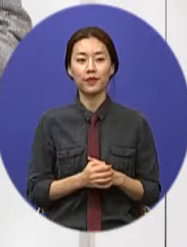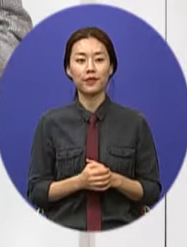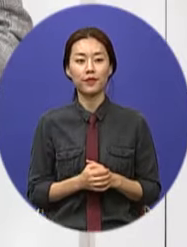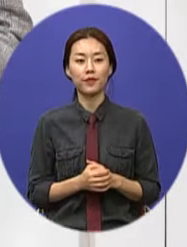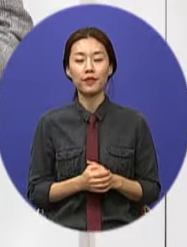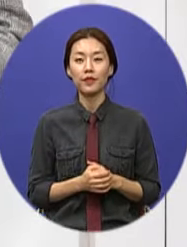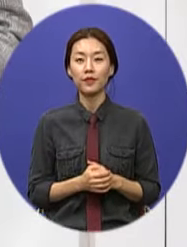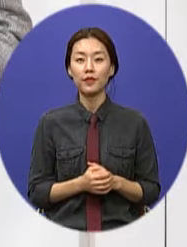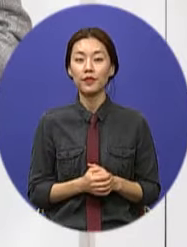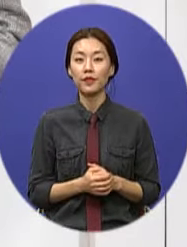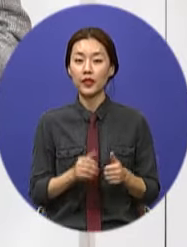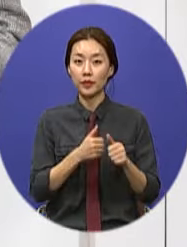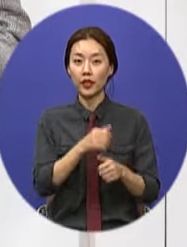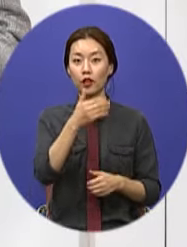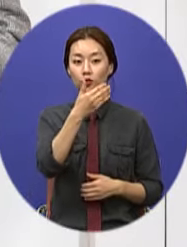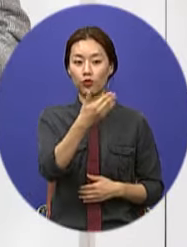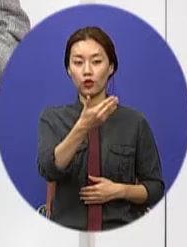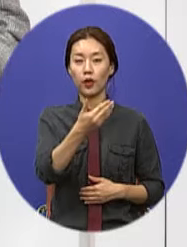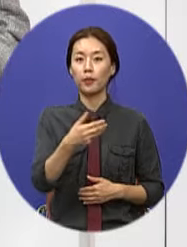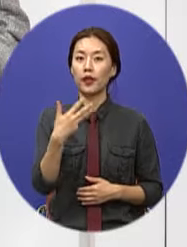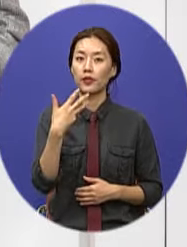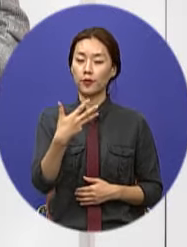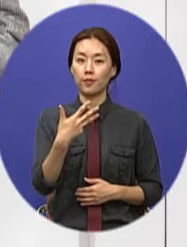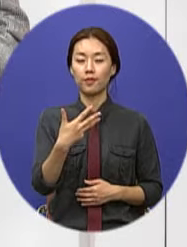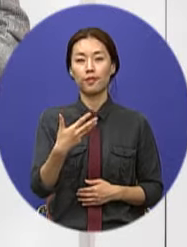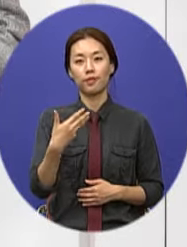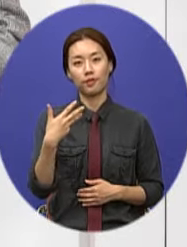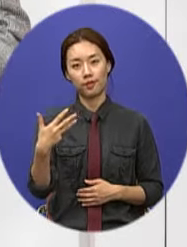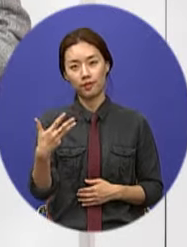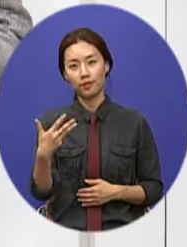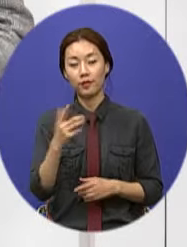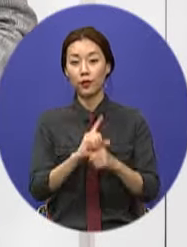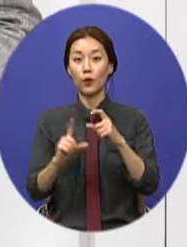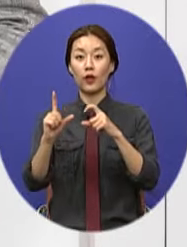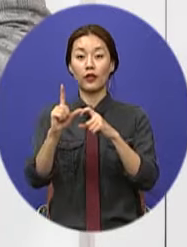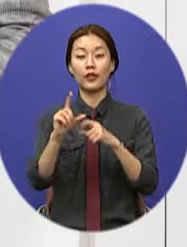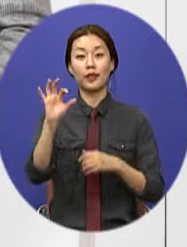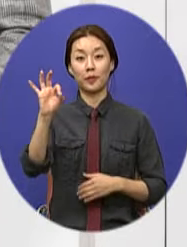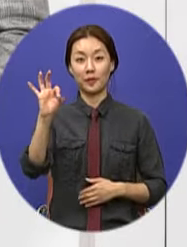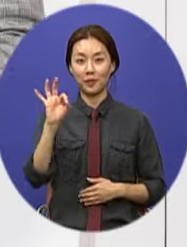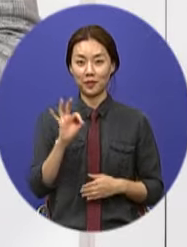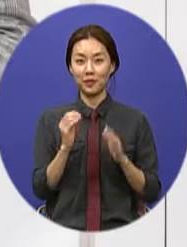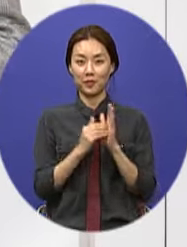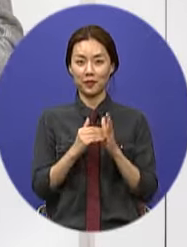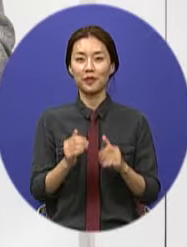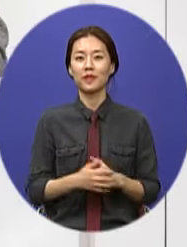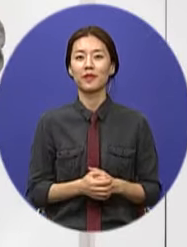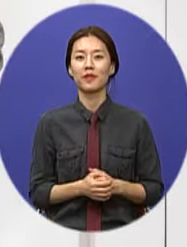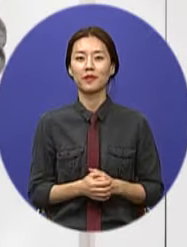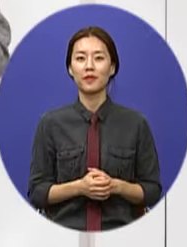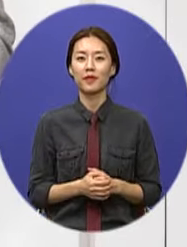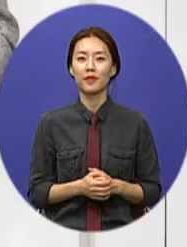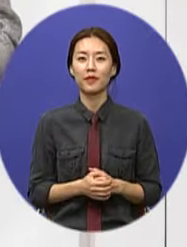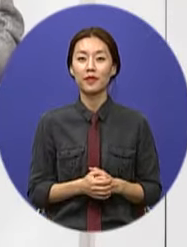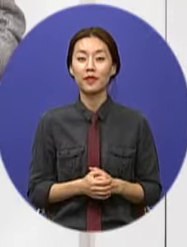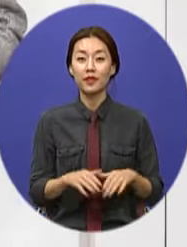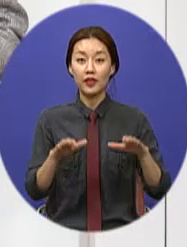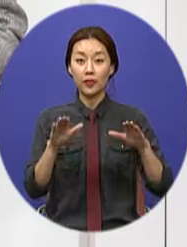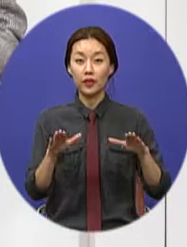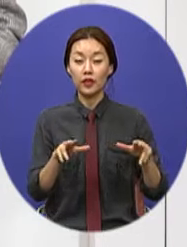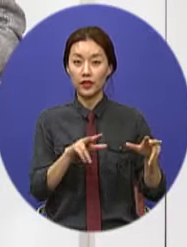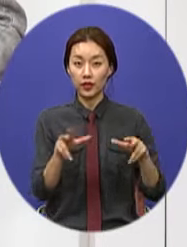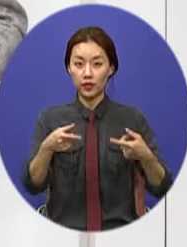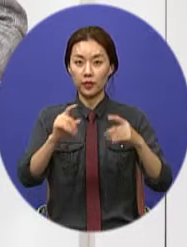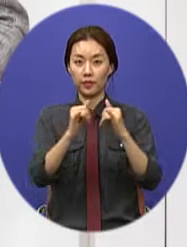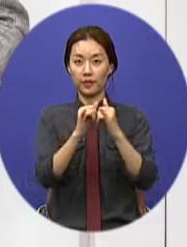네, 음정 9점, 박자 8점, 가사 8점, 보너스 만점 받으셨습니다. 네. 자, 이번에도 역시